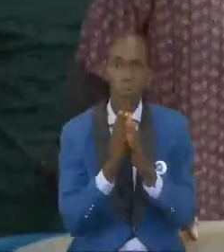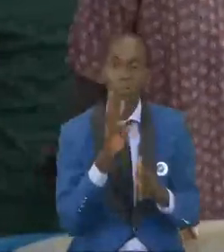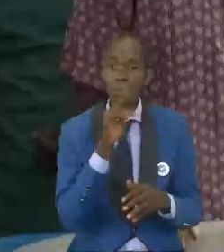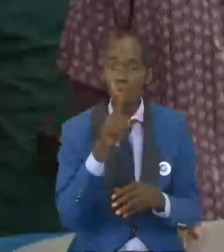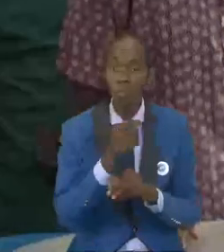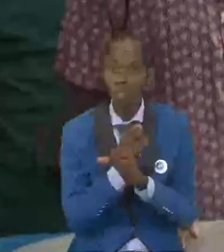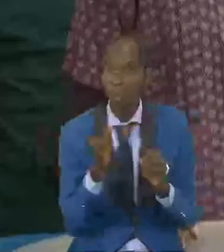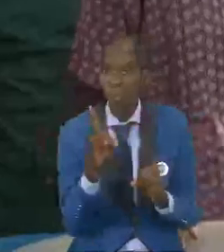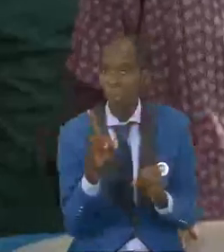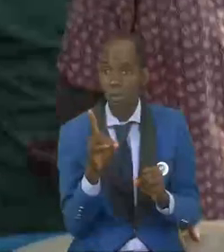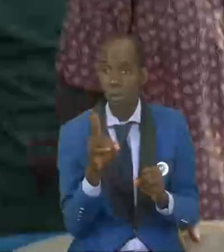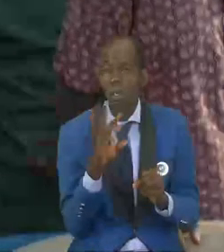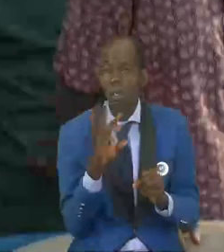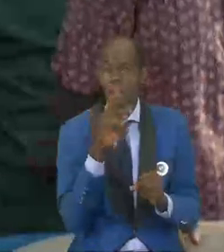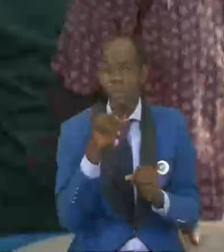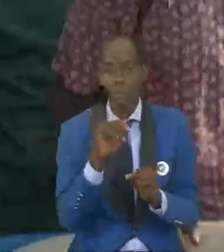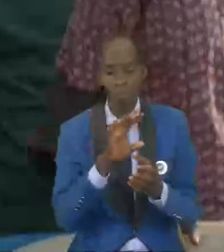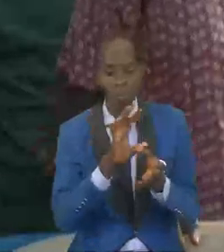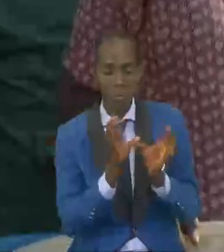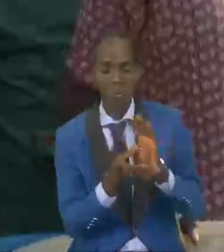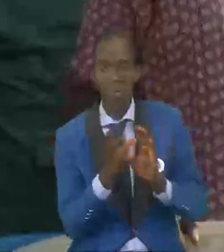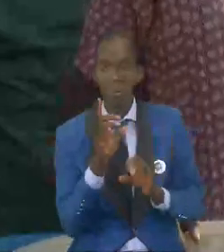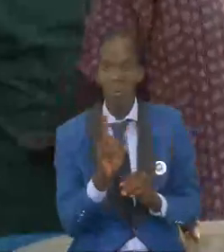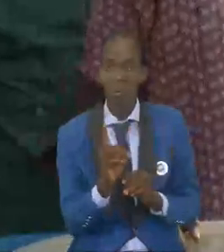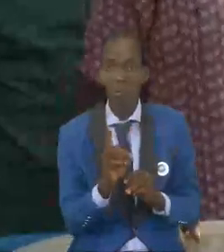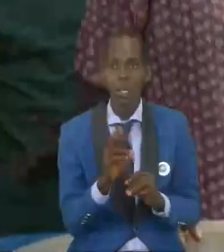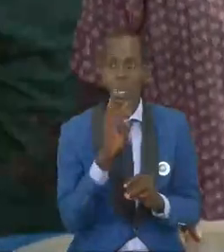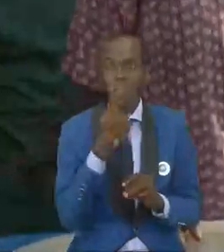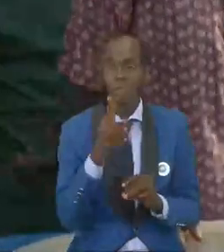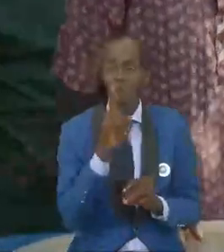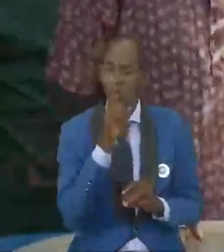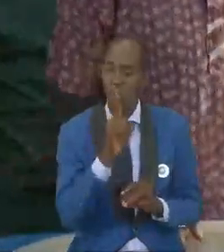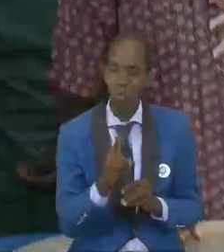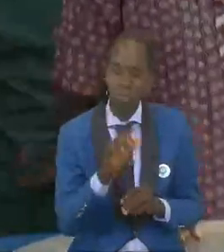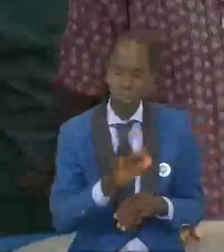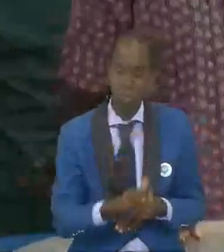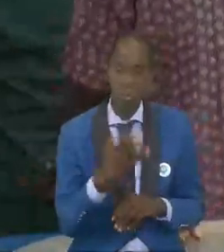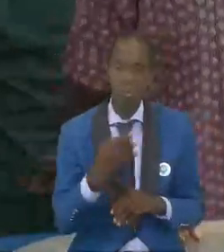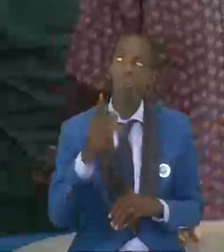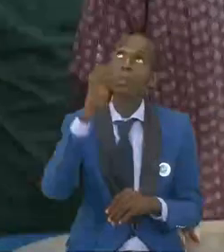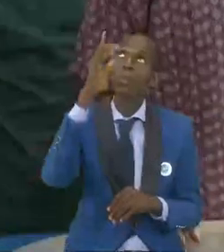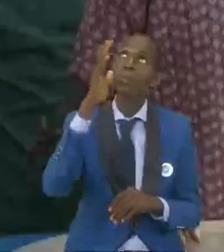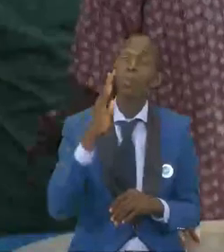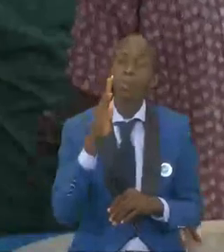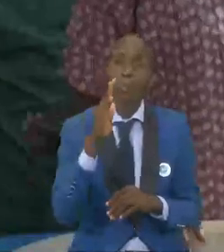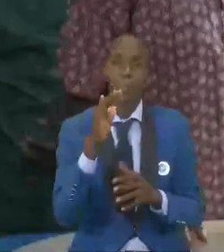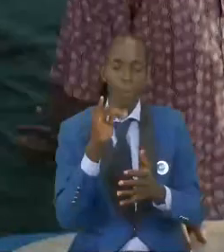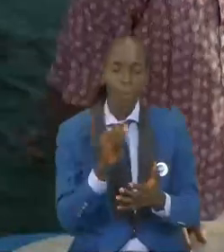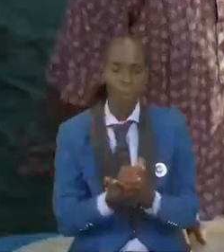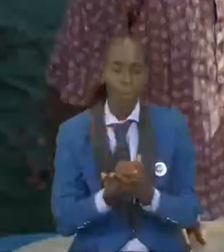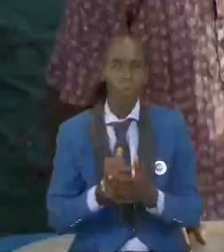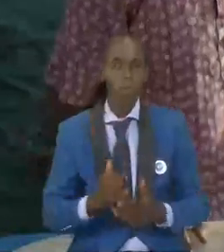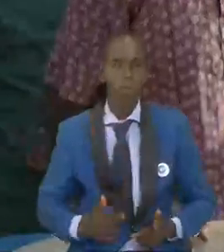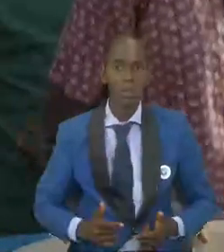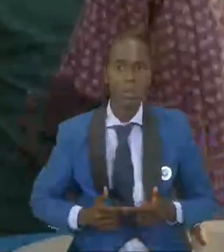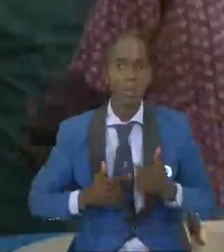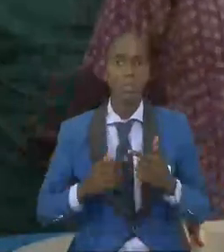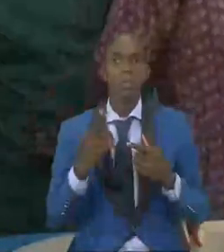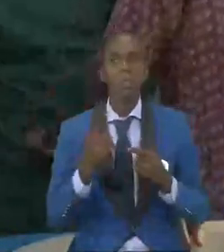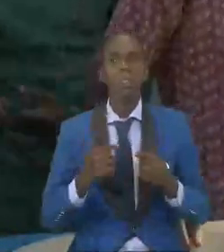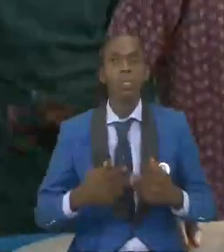par le Seigneur né le nouveau converti enfant de